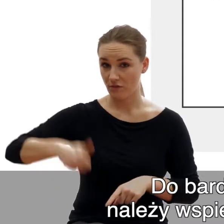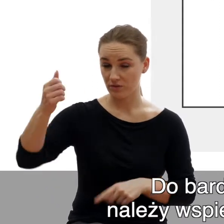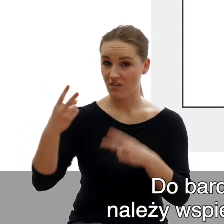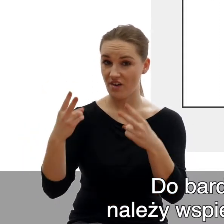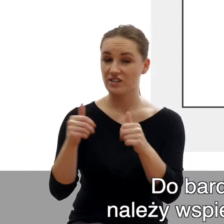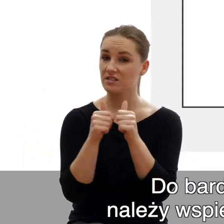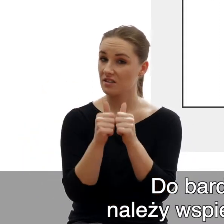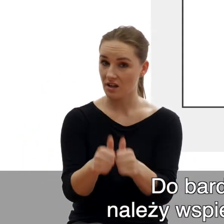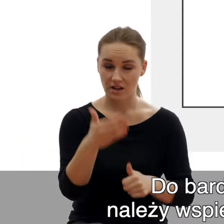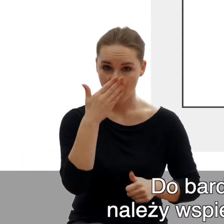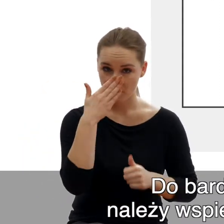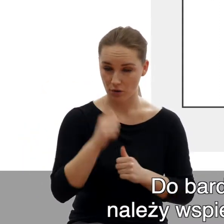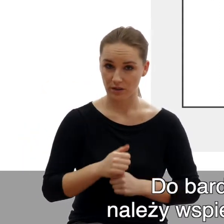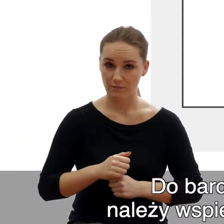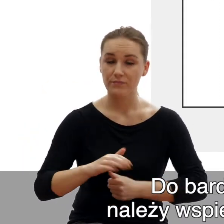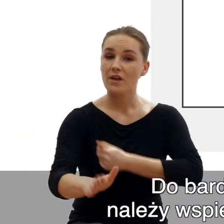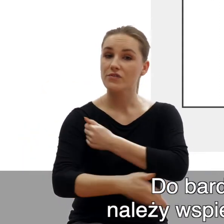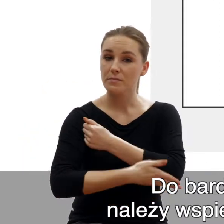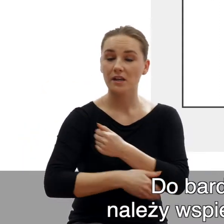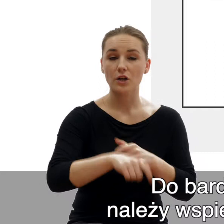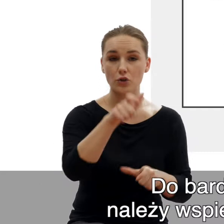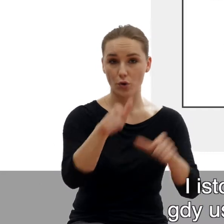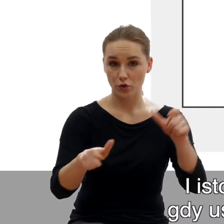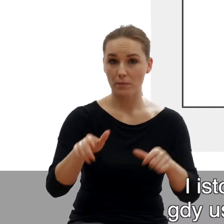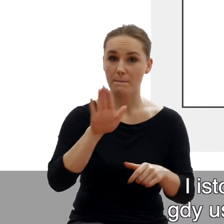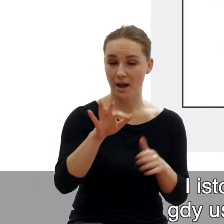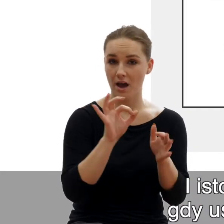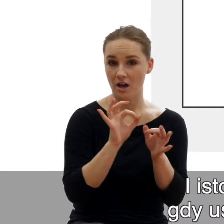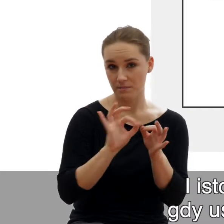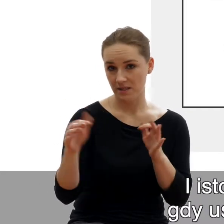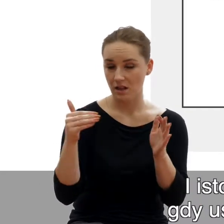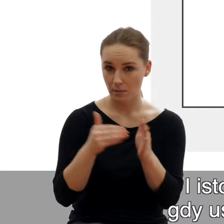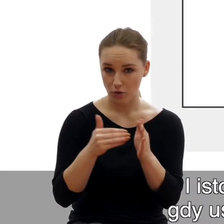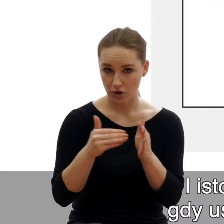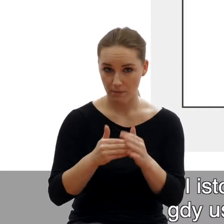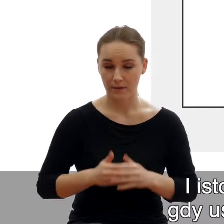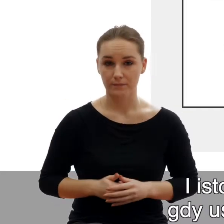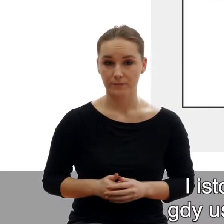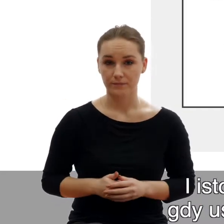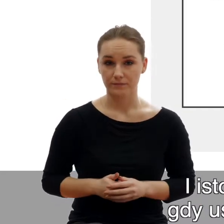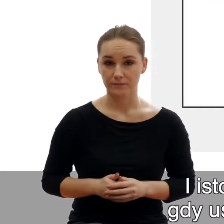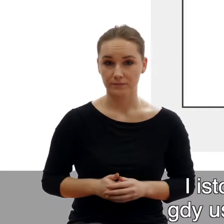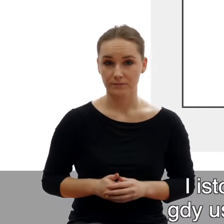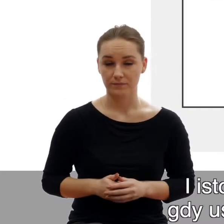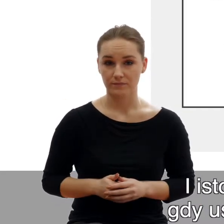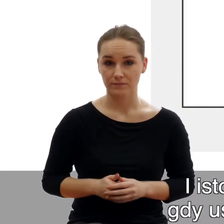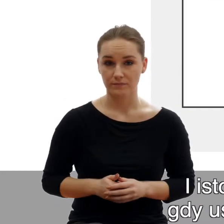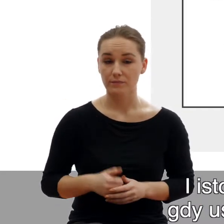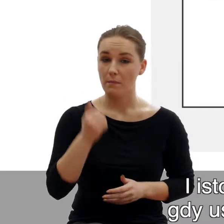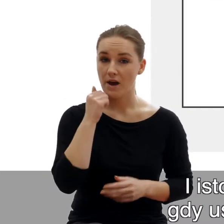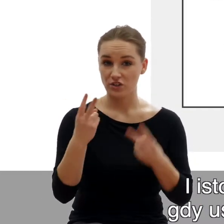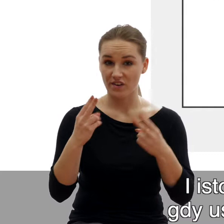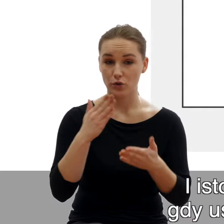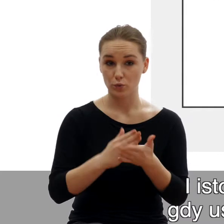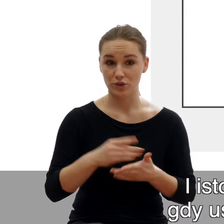osoby funkcyjnej należy wspieranie osób ze szczególnymi potrzebami. I istotne jest to, aby już w momencie, gdy usłyszymy